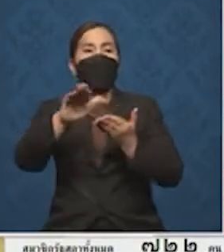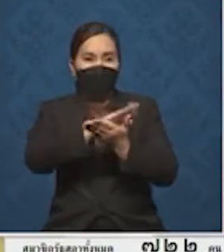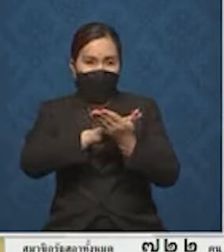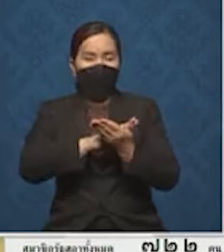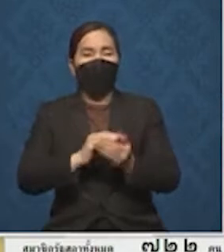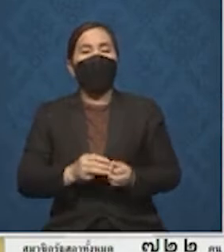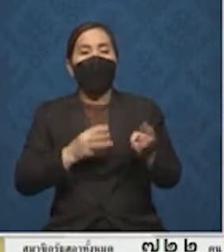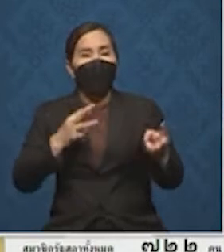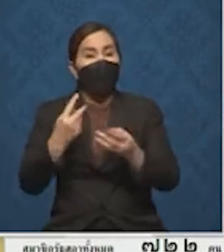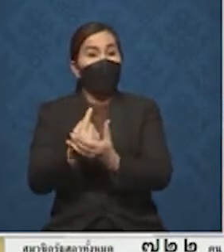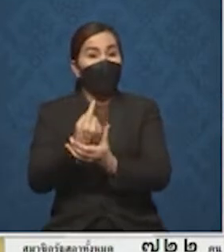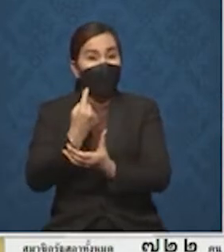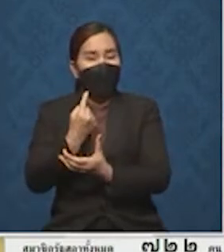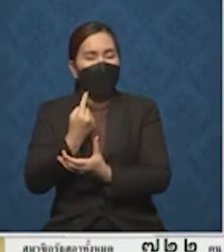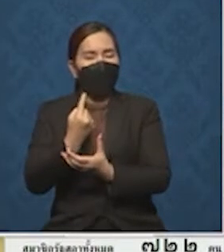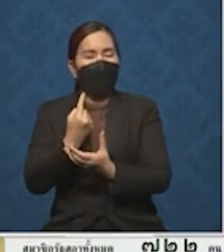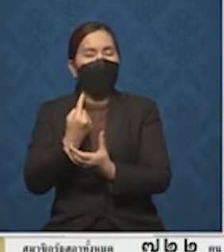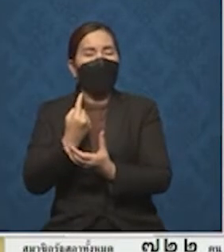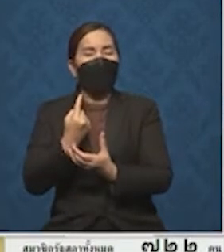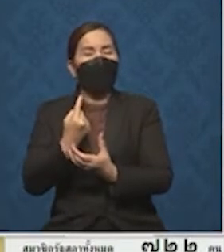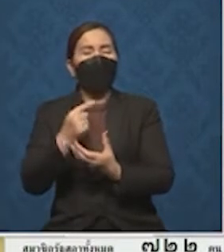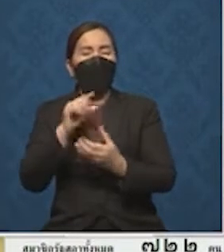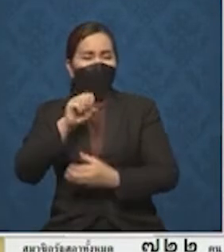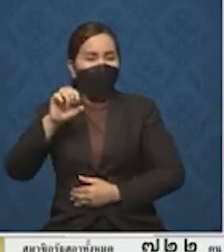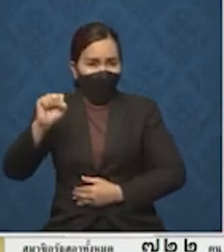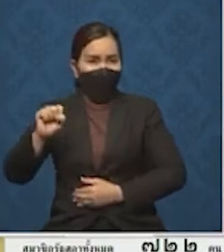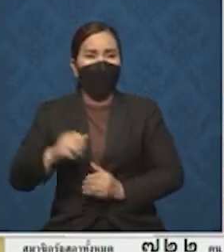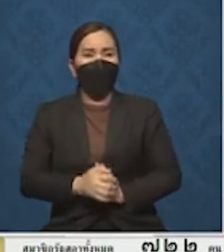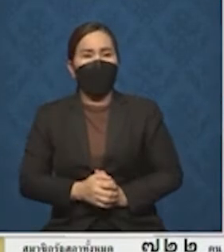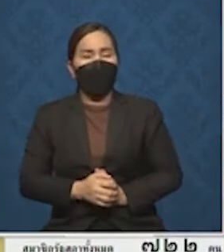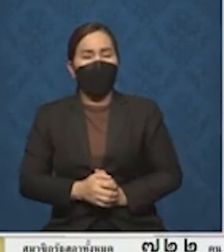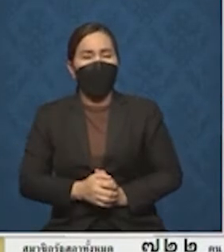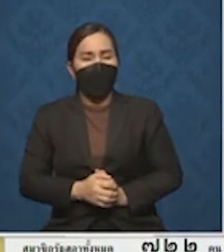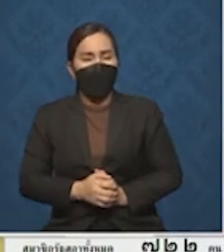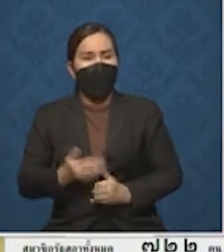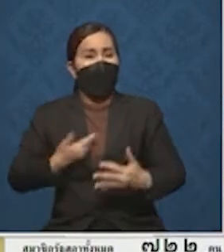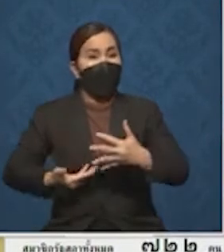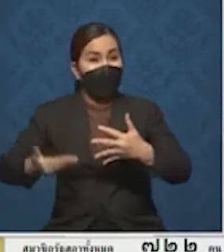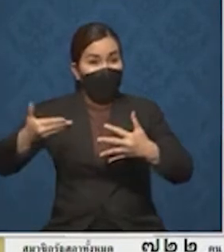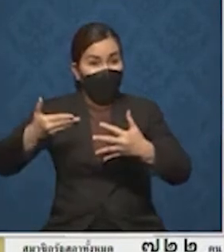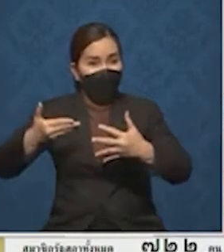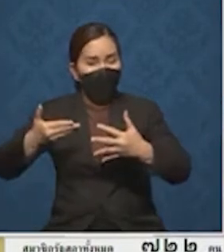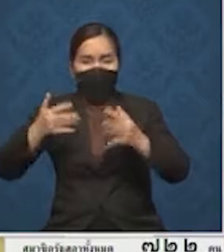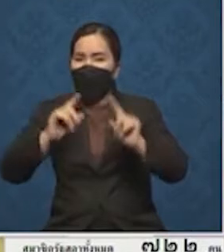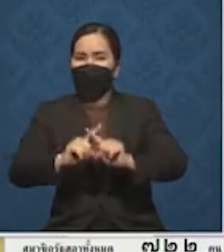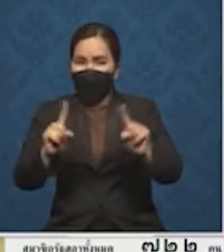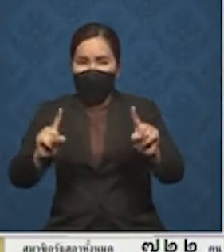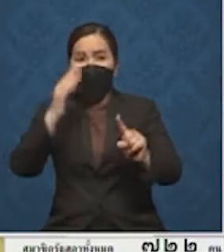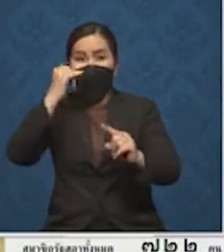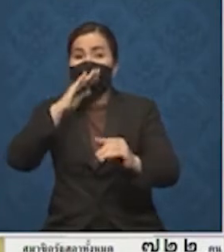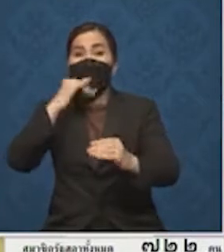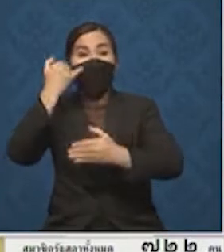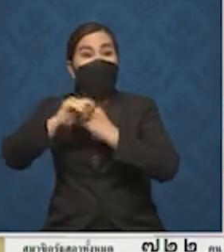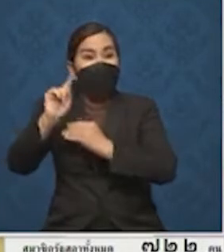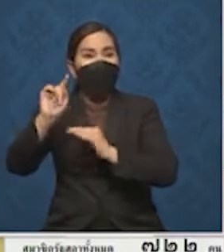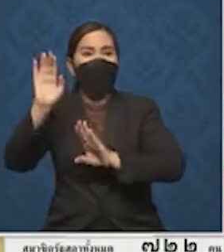การส่งผู้สมัครเป็สมาชิสภาผู้แทนละสดอนเรายังไม่เหมอนประเทศที่มีการพัฒนาพระช